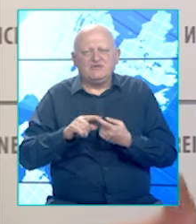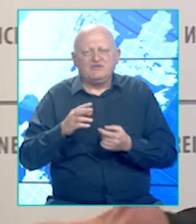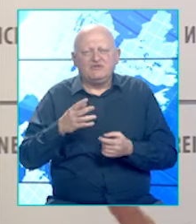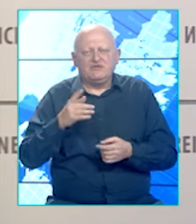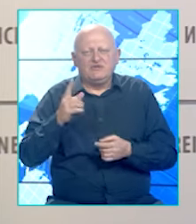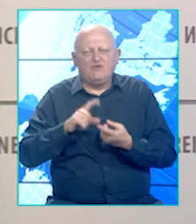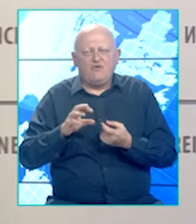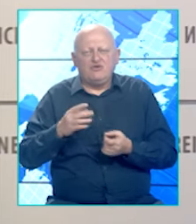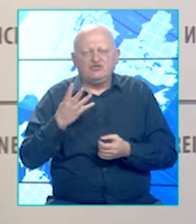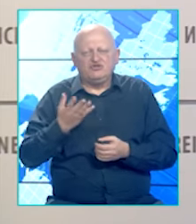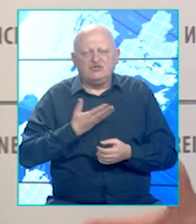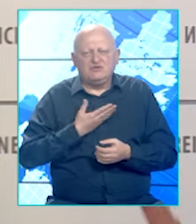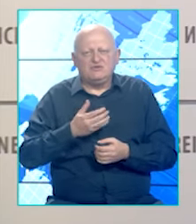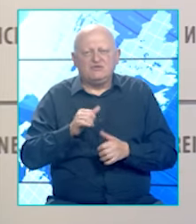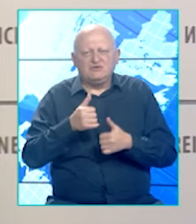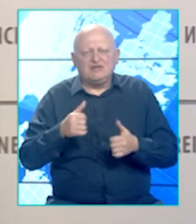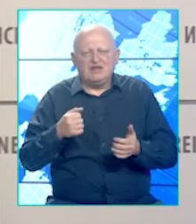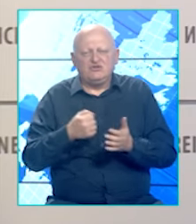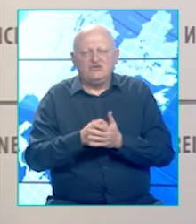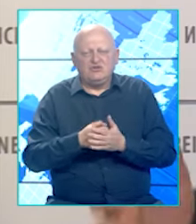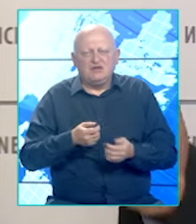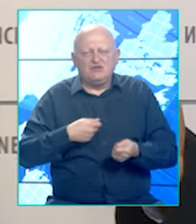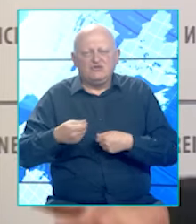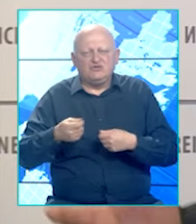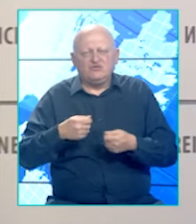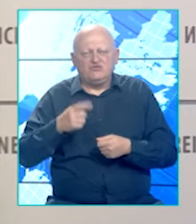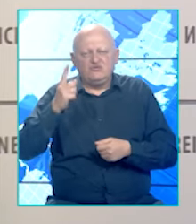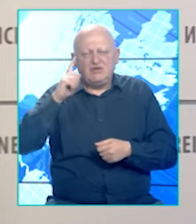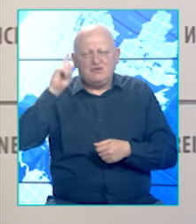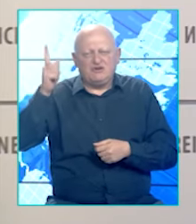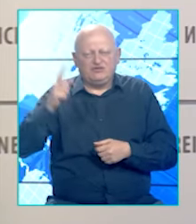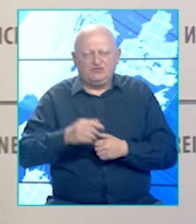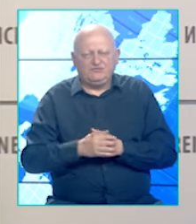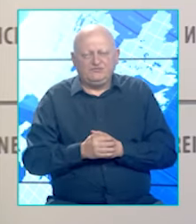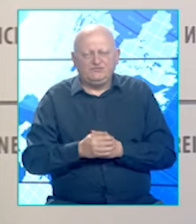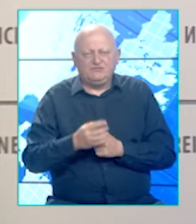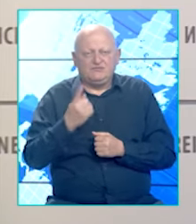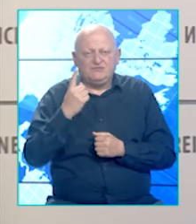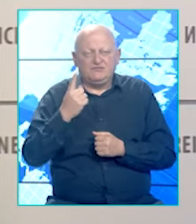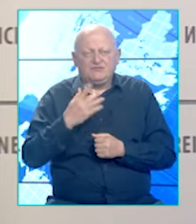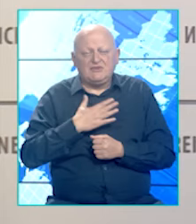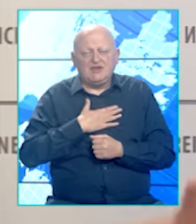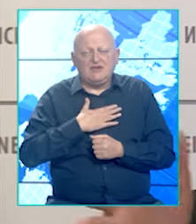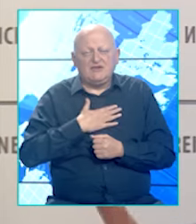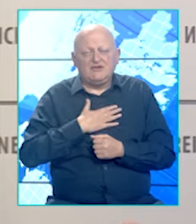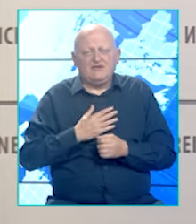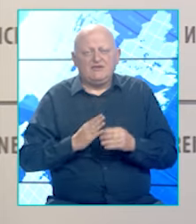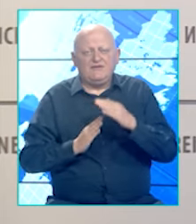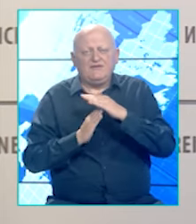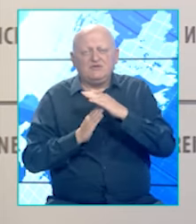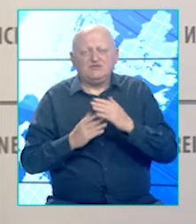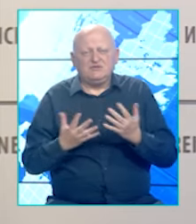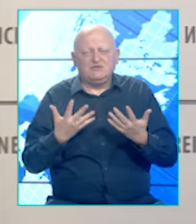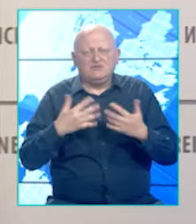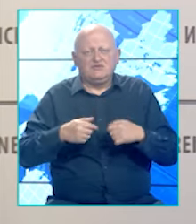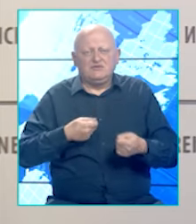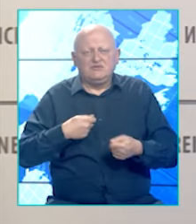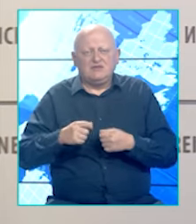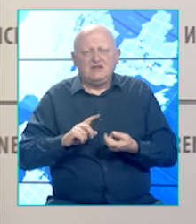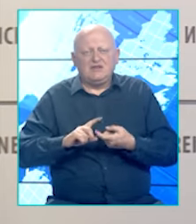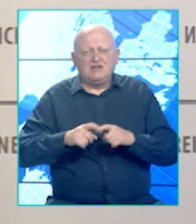je 4 puta dobila zlatnu nagradu za proizvode u Njemačkoj. Dakle, jedna od naših vrhunskih kompanija za